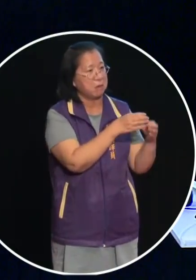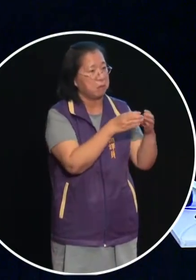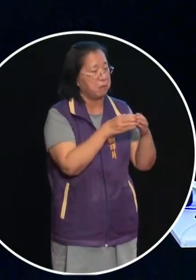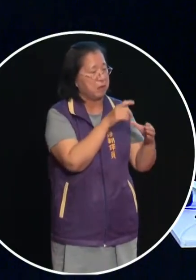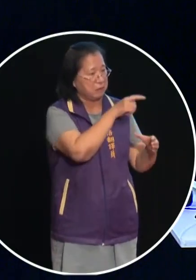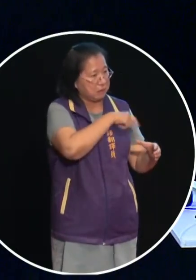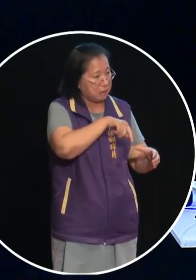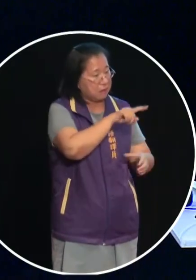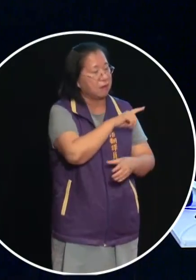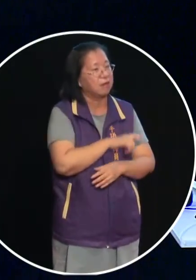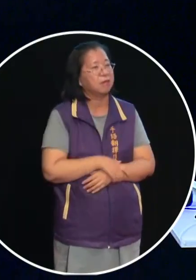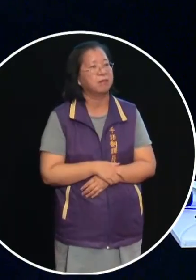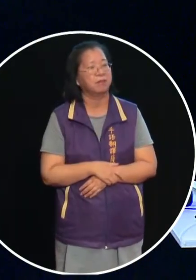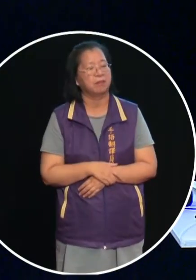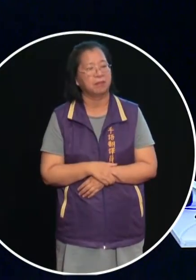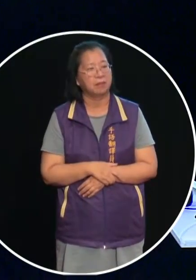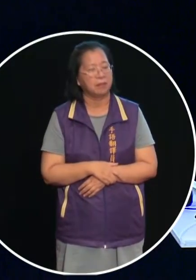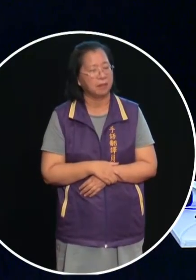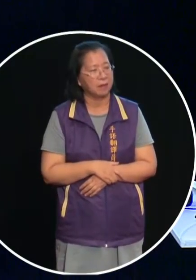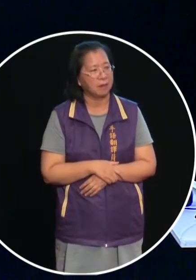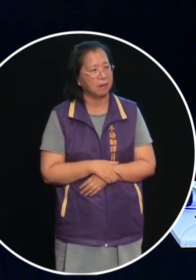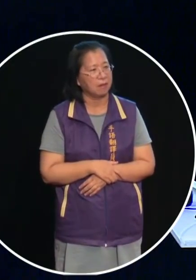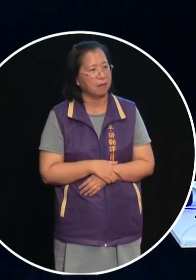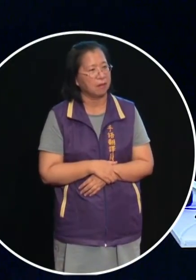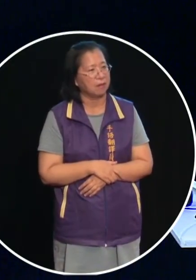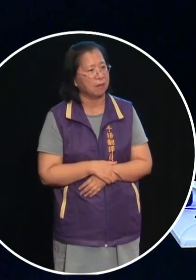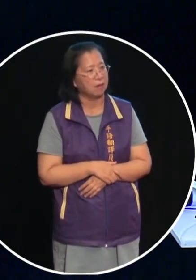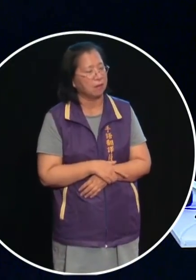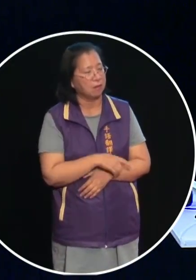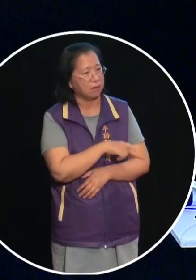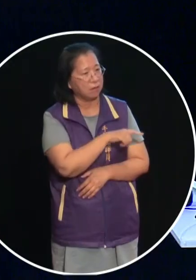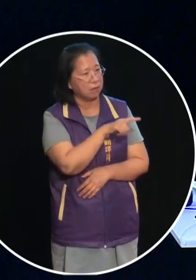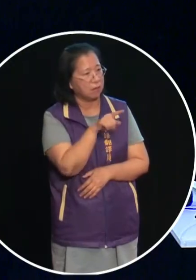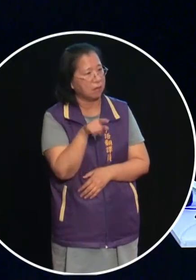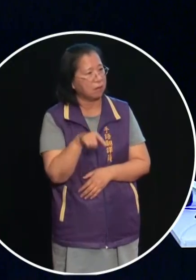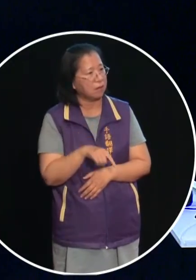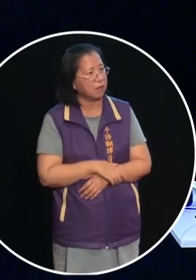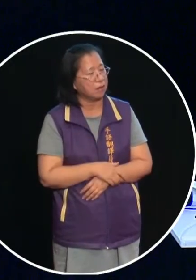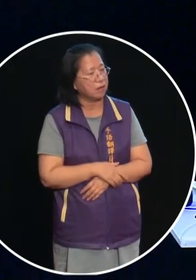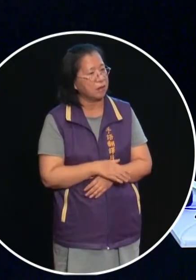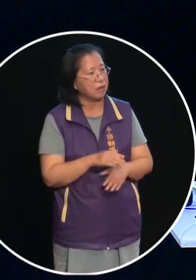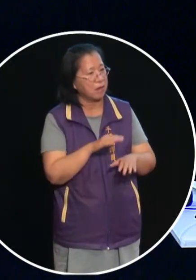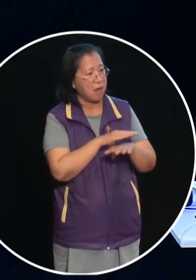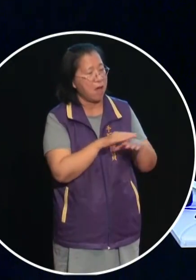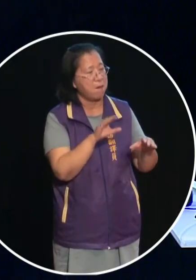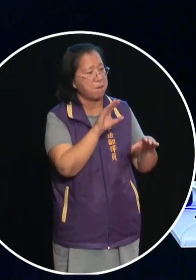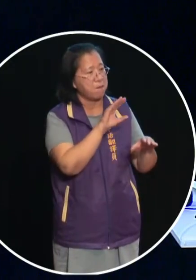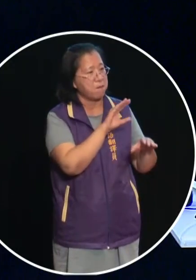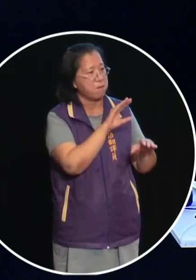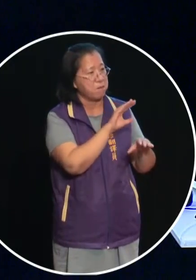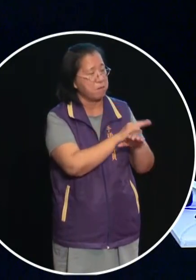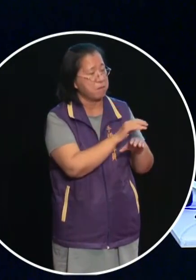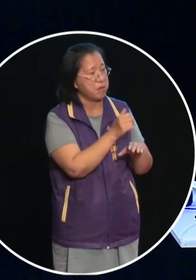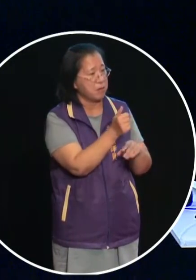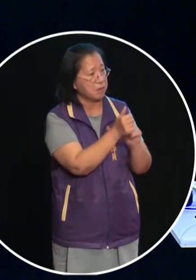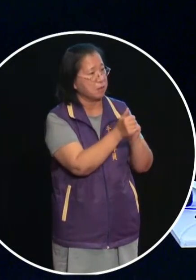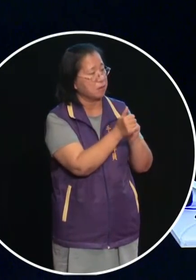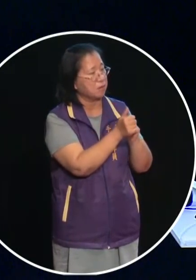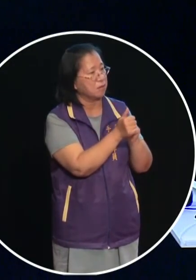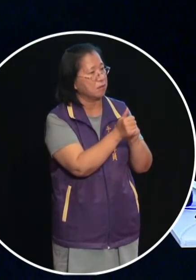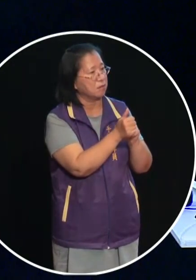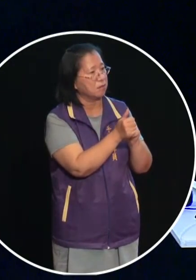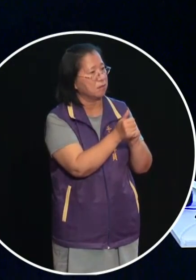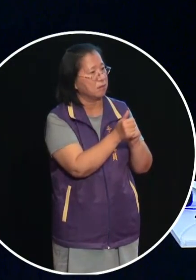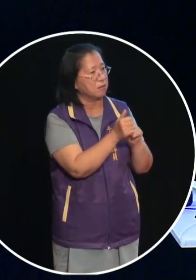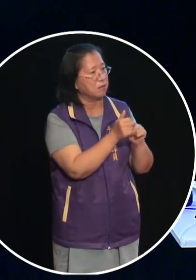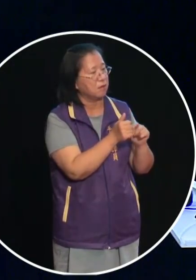生继承下来的这个传统下面跟他们的关系一直都密切到安倍先生，所以安倍先生可能他选举很